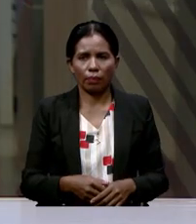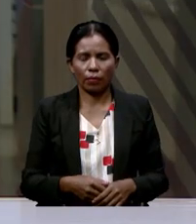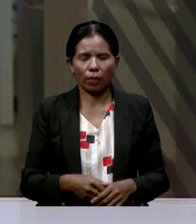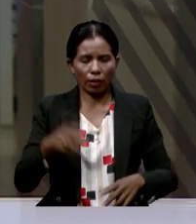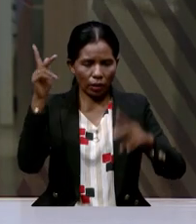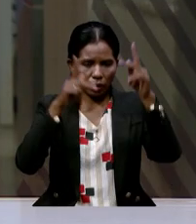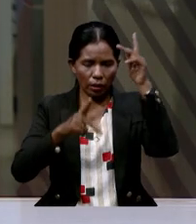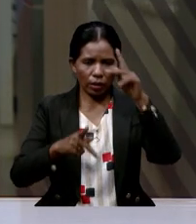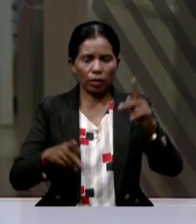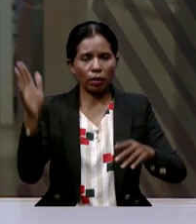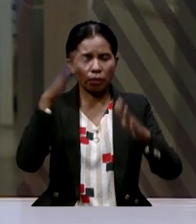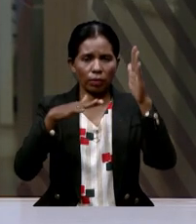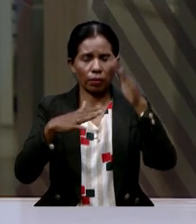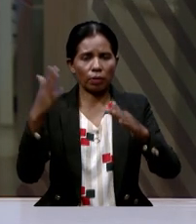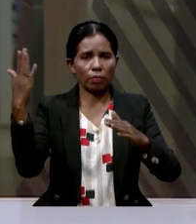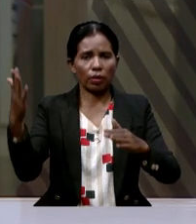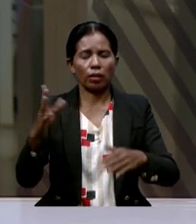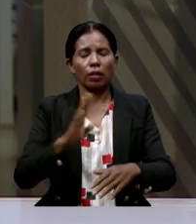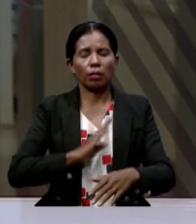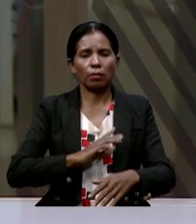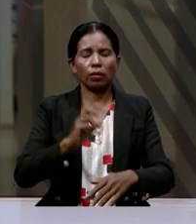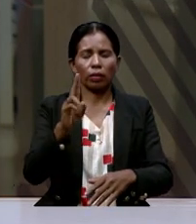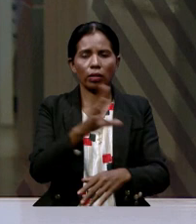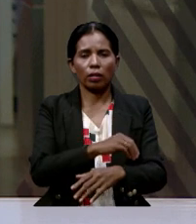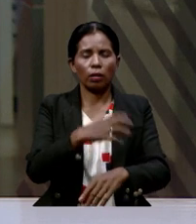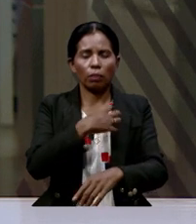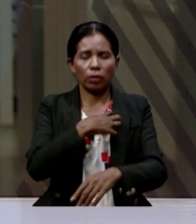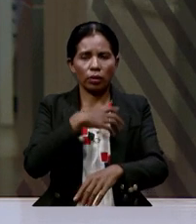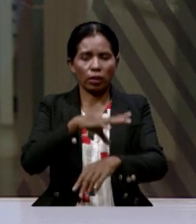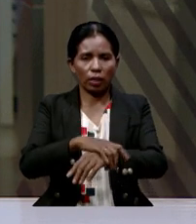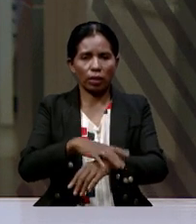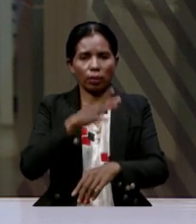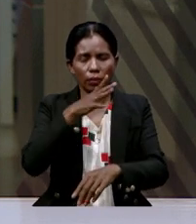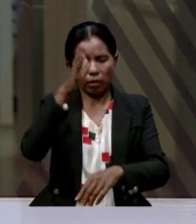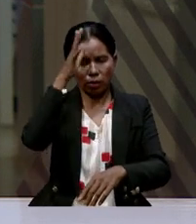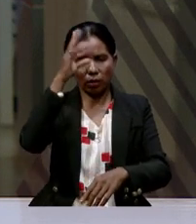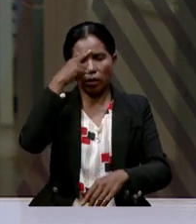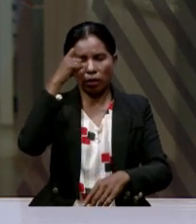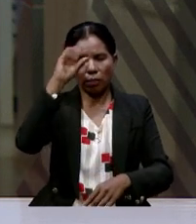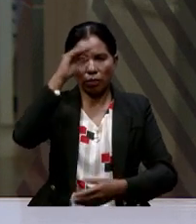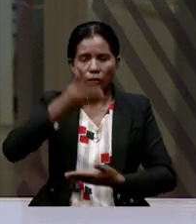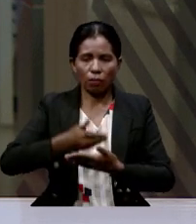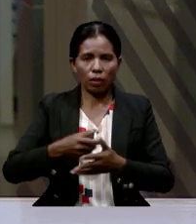Caso asalta malu ia area Maslidung, polisi notifika inang amang, tambah uang halai lakong.